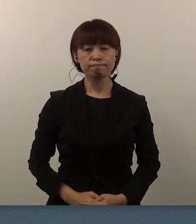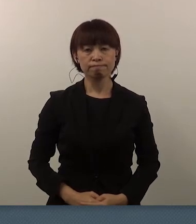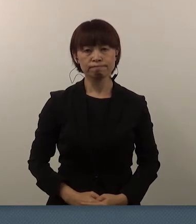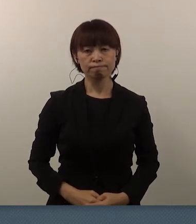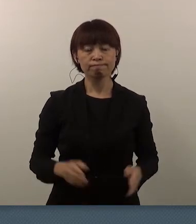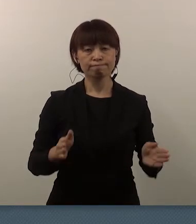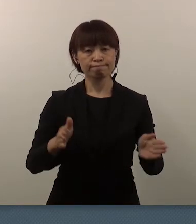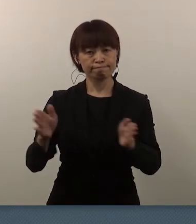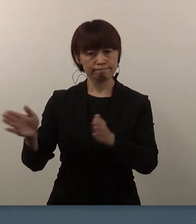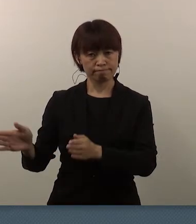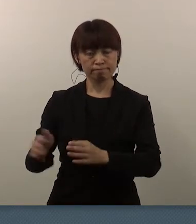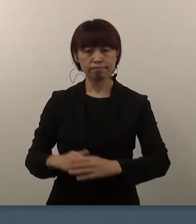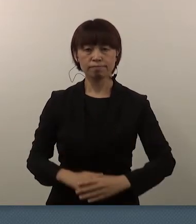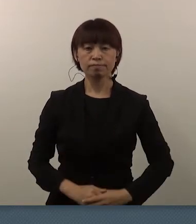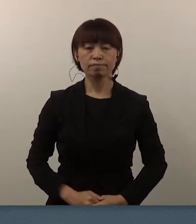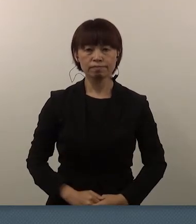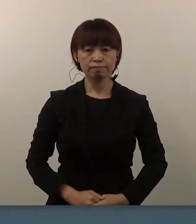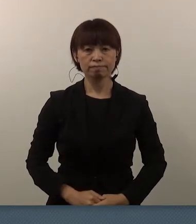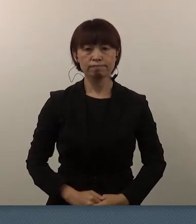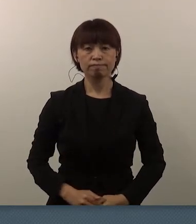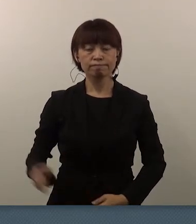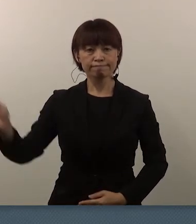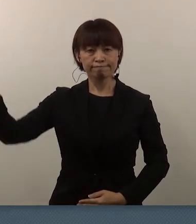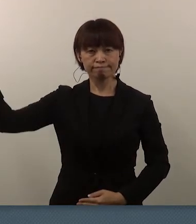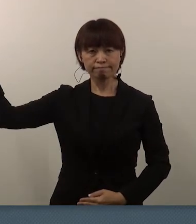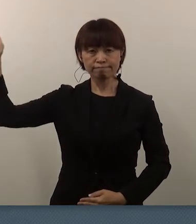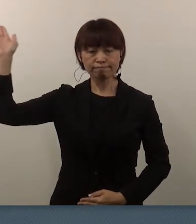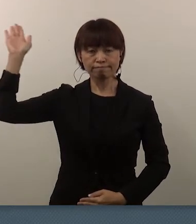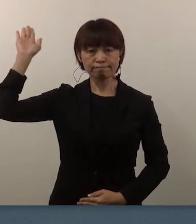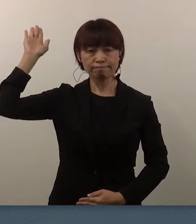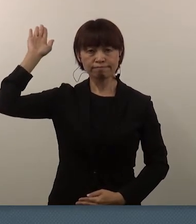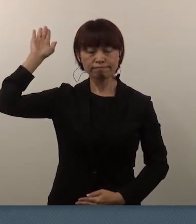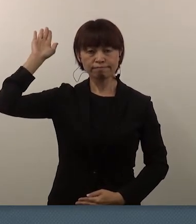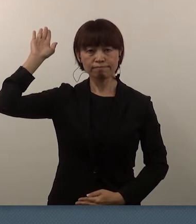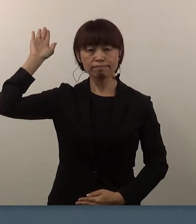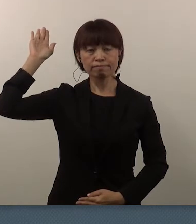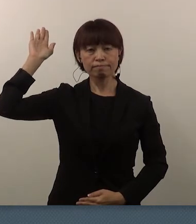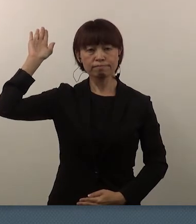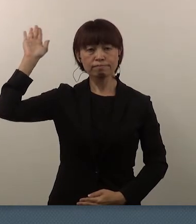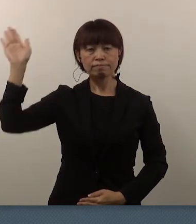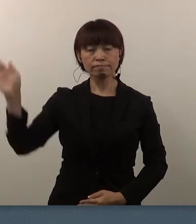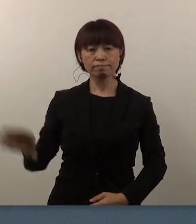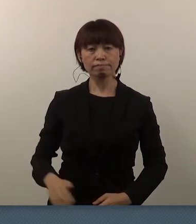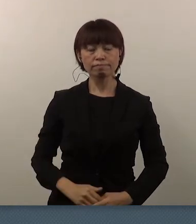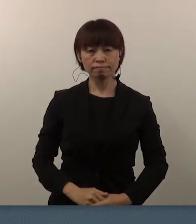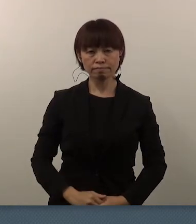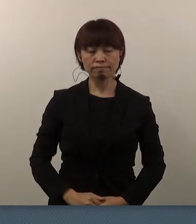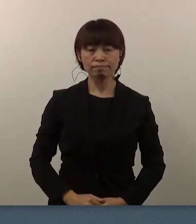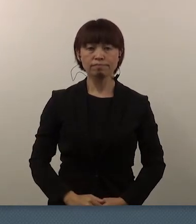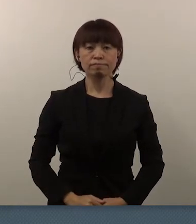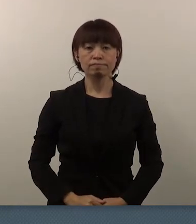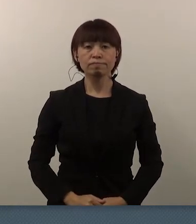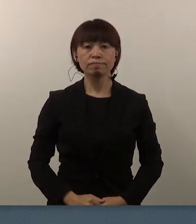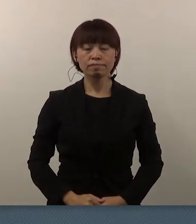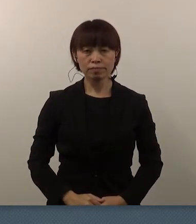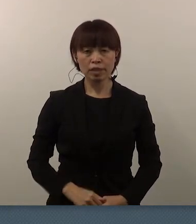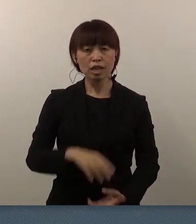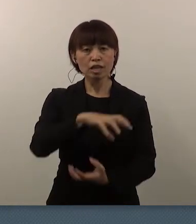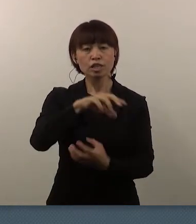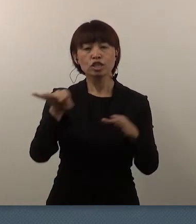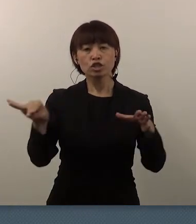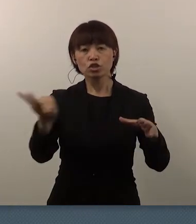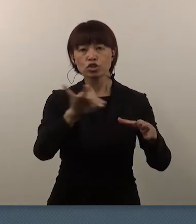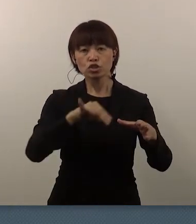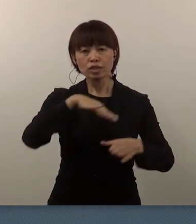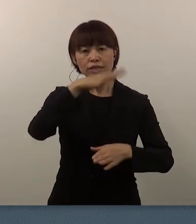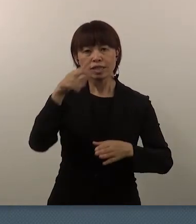それでは共に生きる社会神奈川推進週間の広報についてお知らせします。津久井山入れ事件が